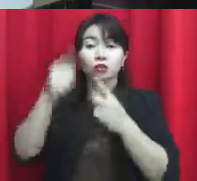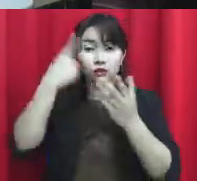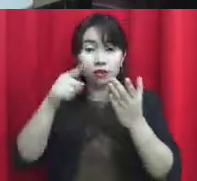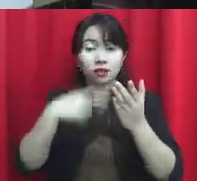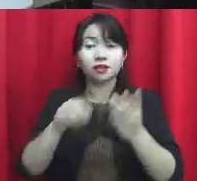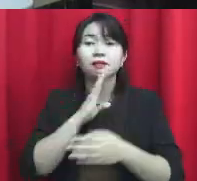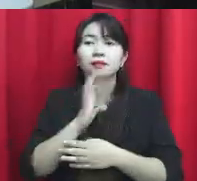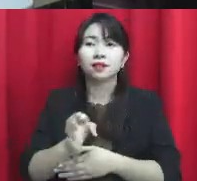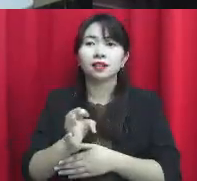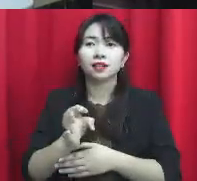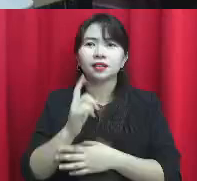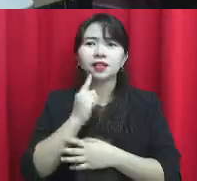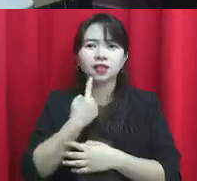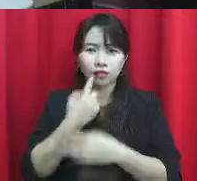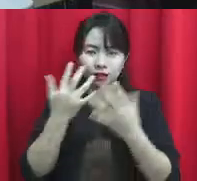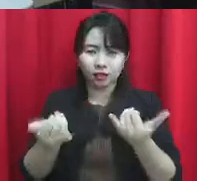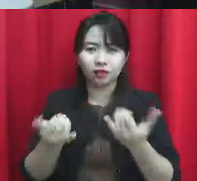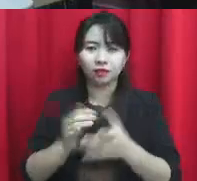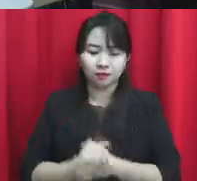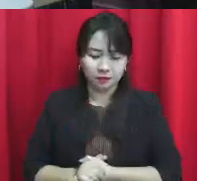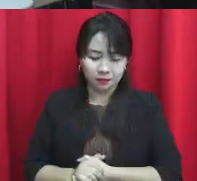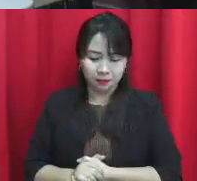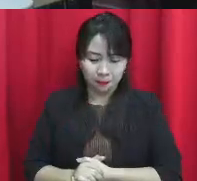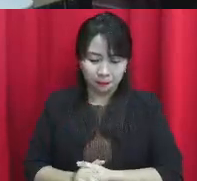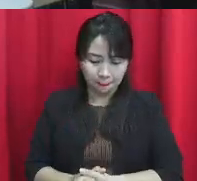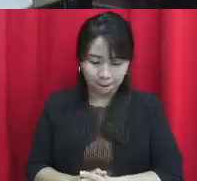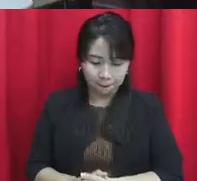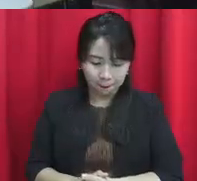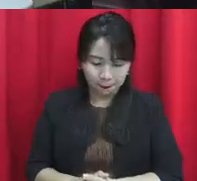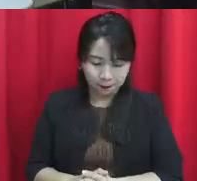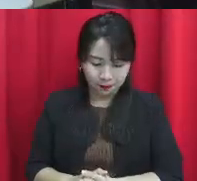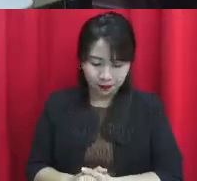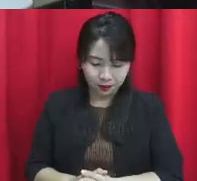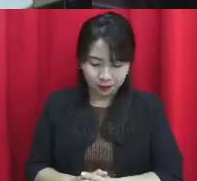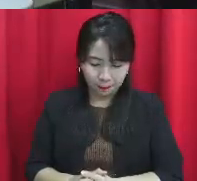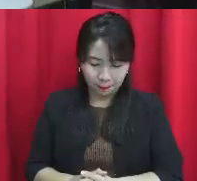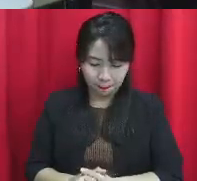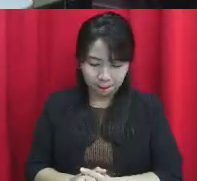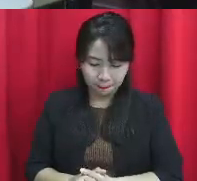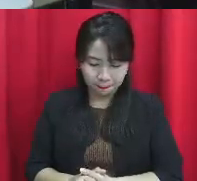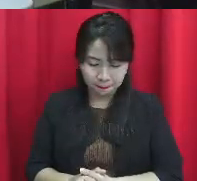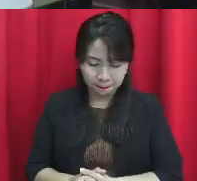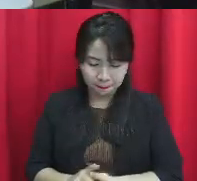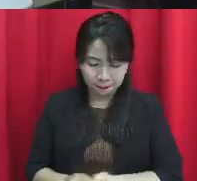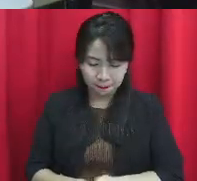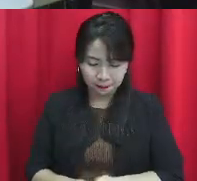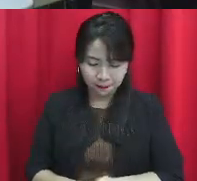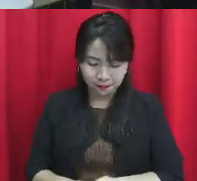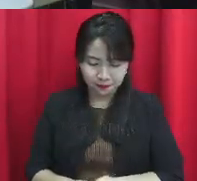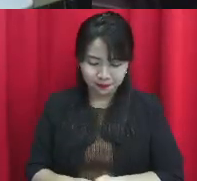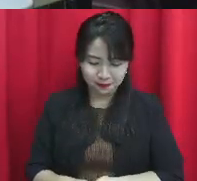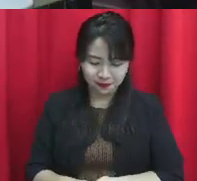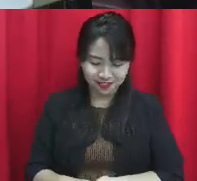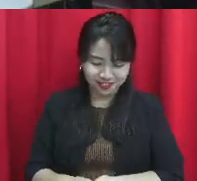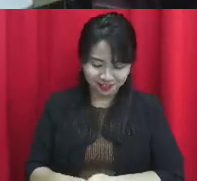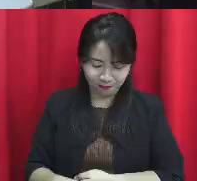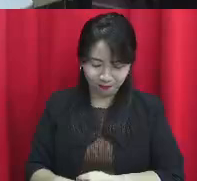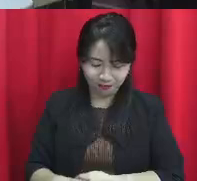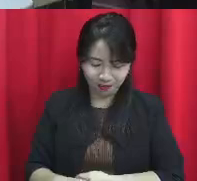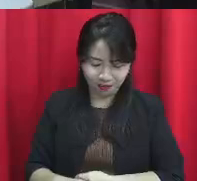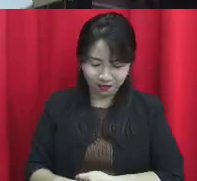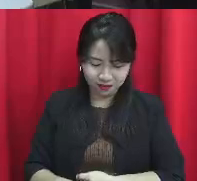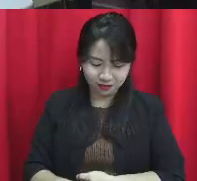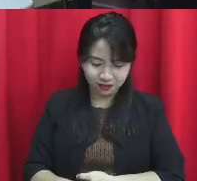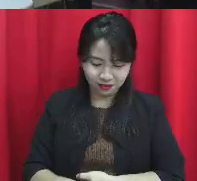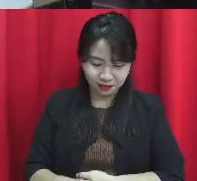Be serious sa pag-follow UP no Alam niyo minsan sir kasi ito maano Konti na lang ganyan na lang ganyan ang ano lang kasi ang